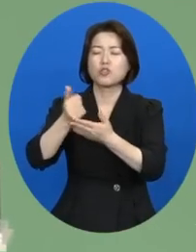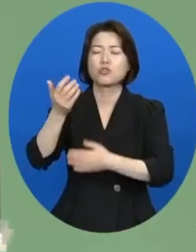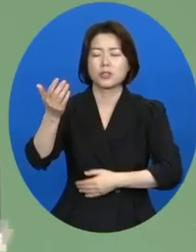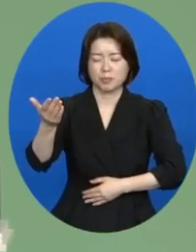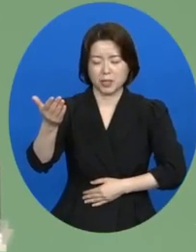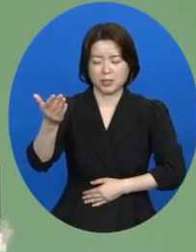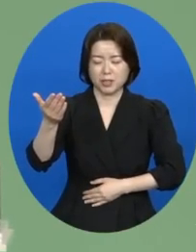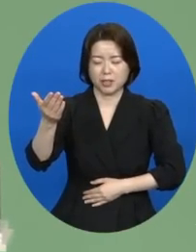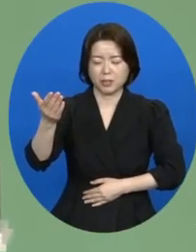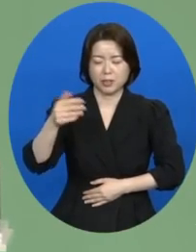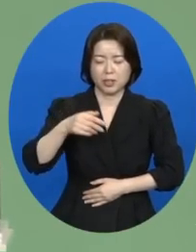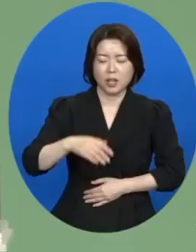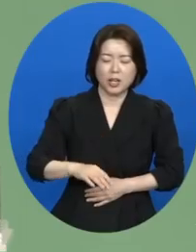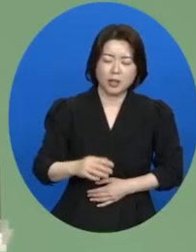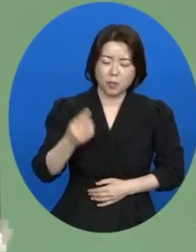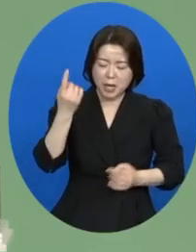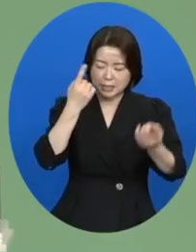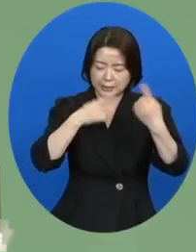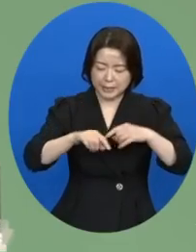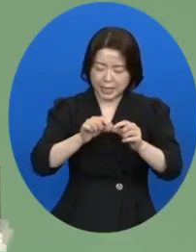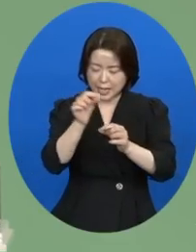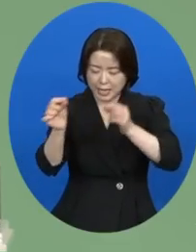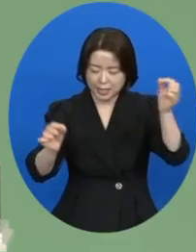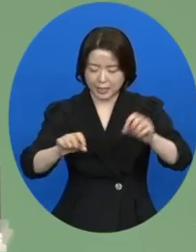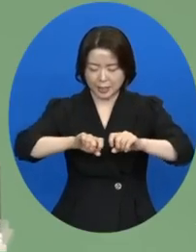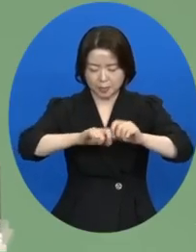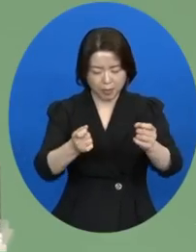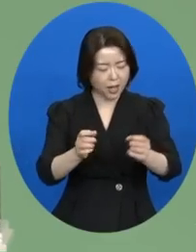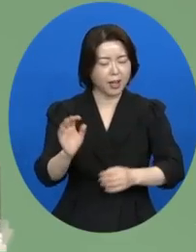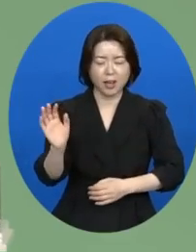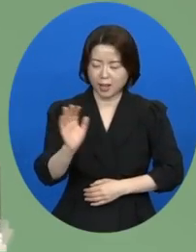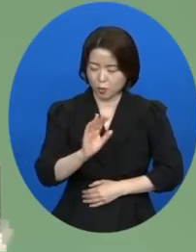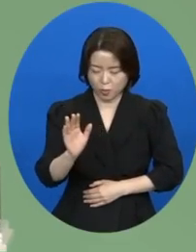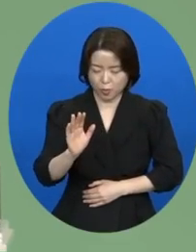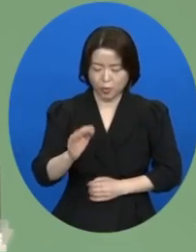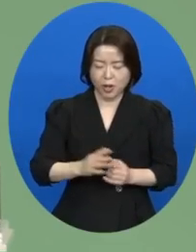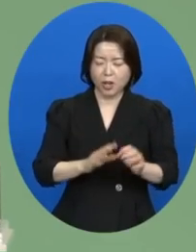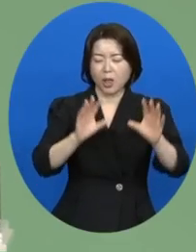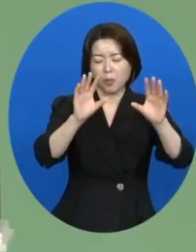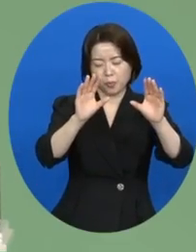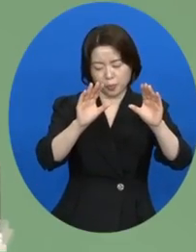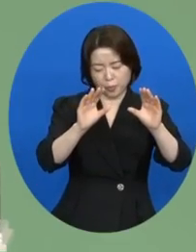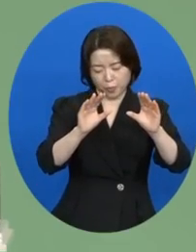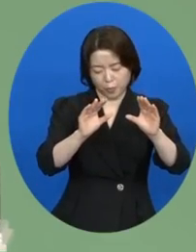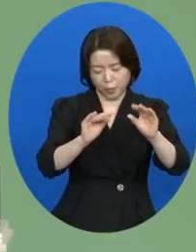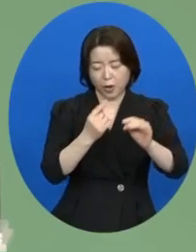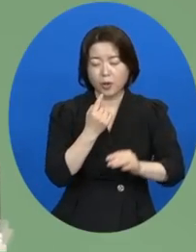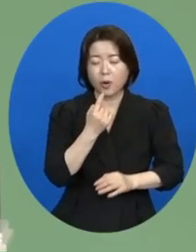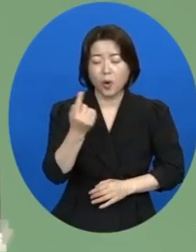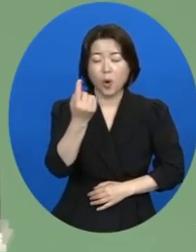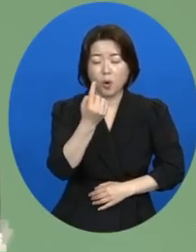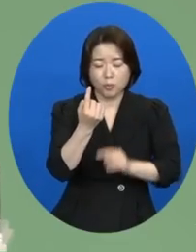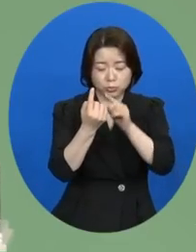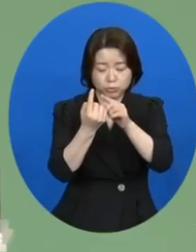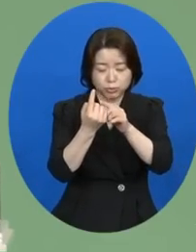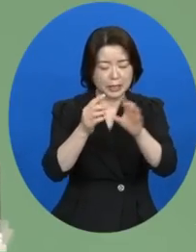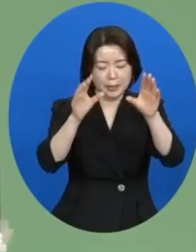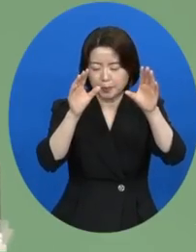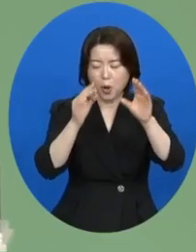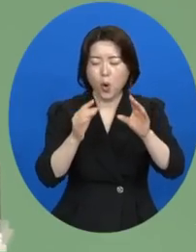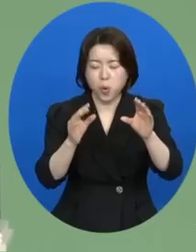주님께서는 상한 갈대를 꺾지 아니하며 꺼져가는 등불을 끄지